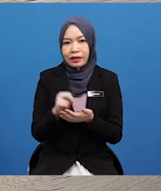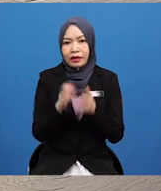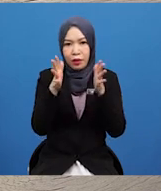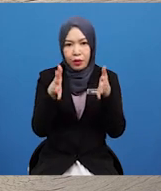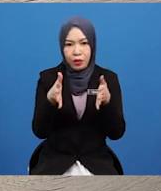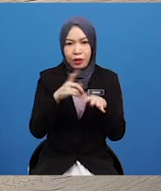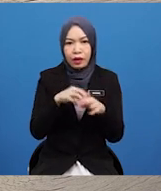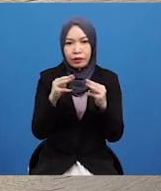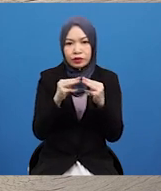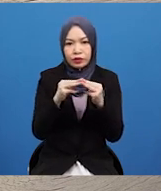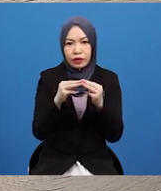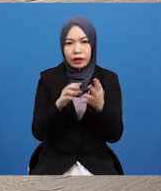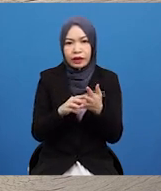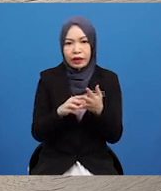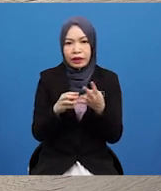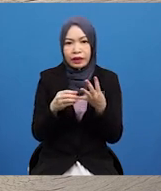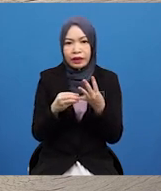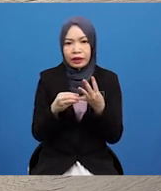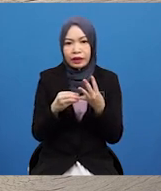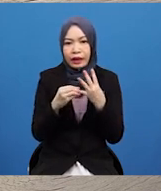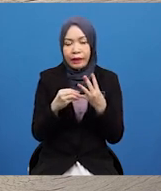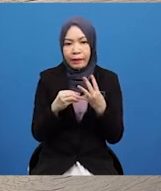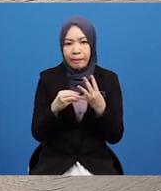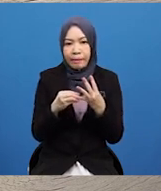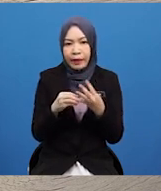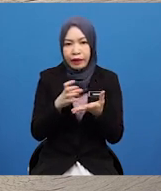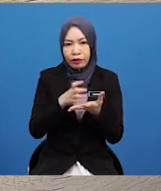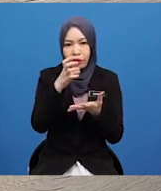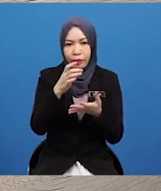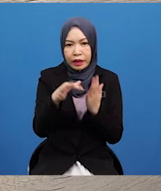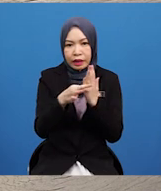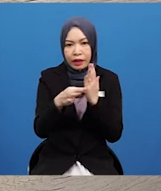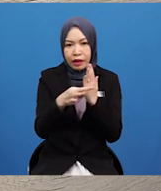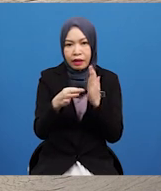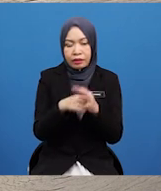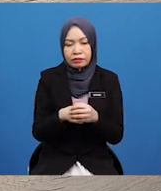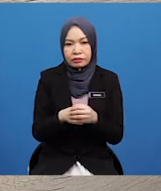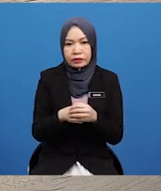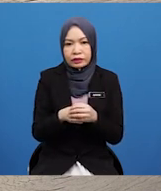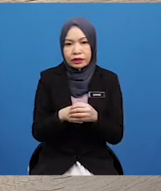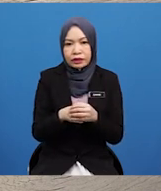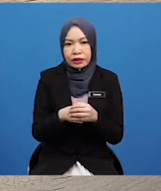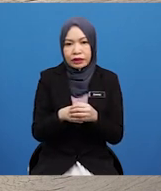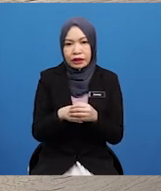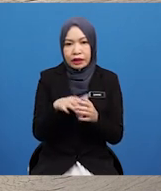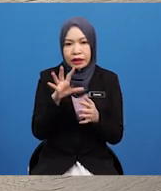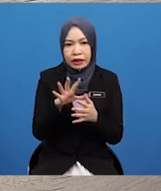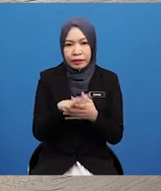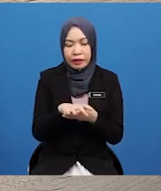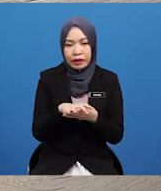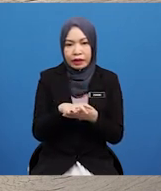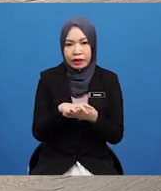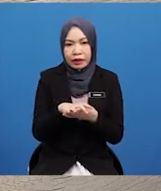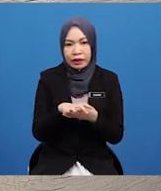jalan. 5. Trish merupakan pengunjung pameran seni yang ke-100. Berdasarkan